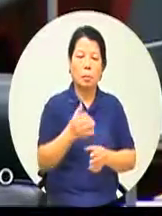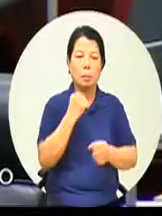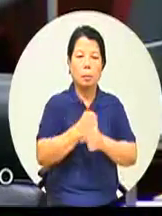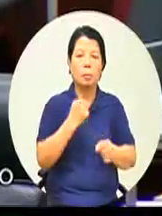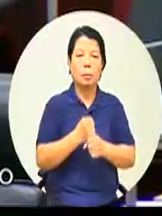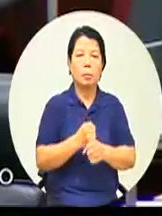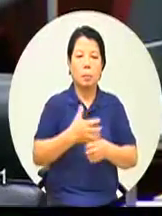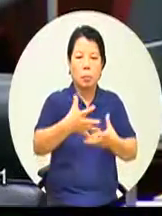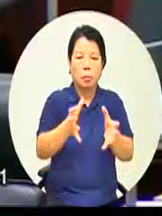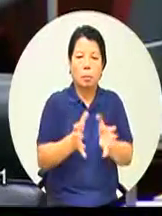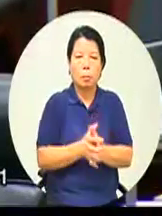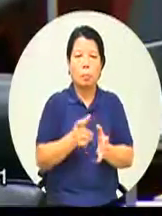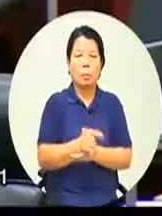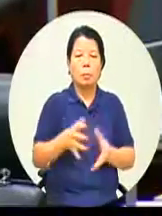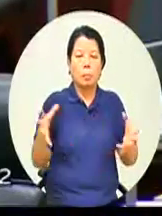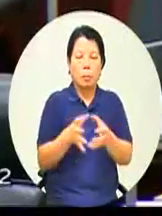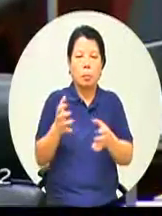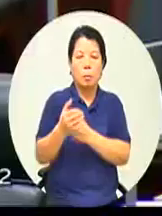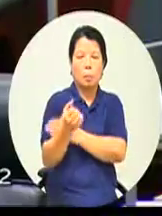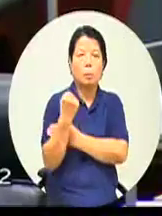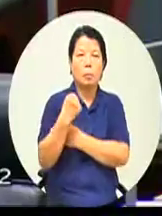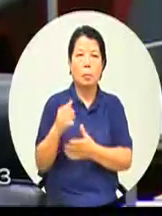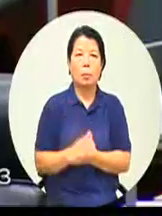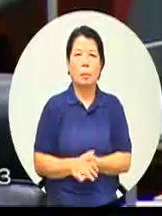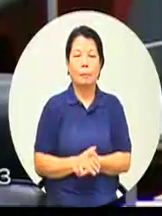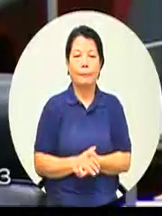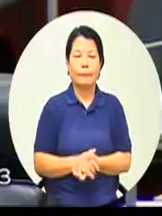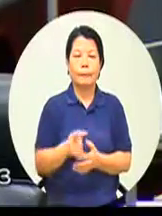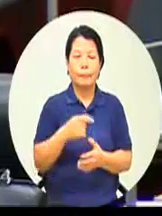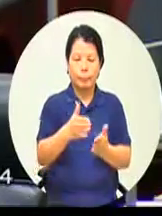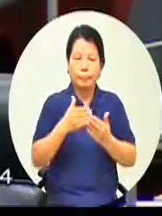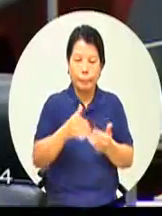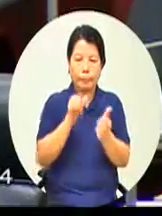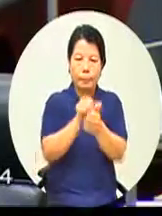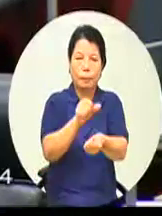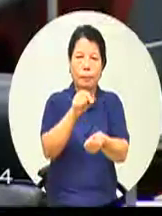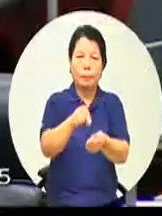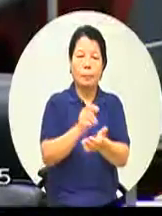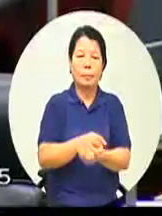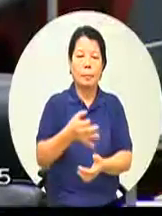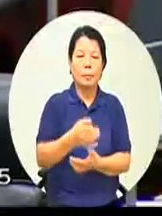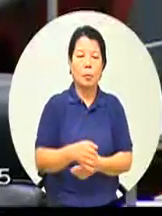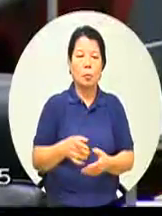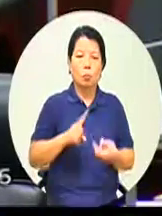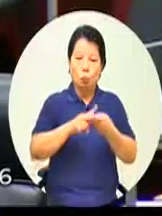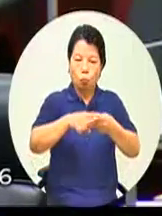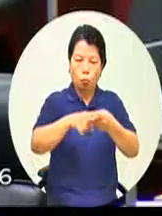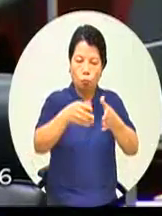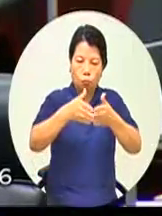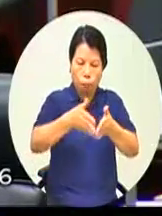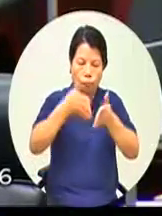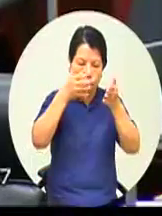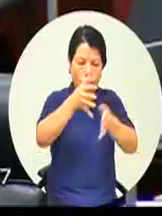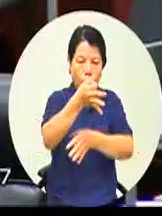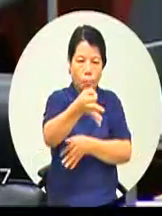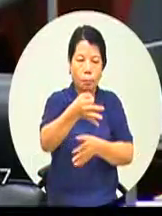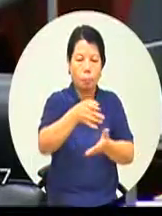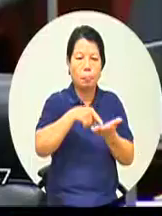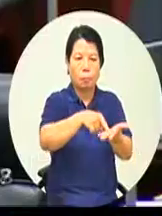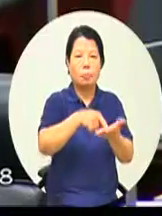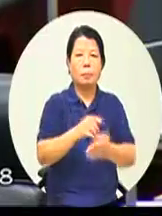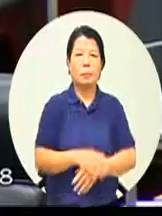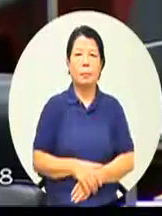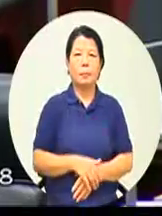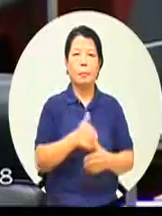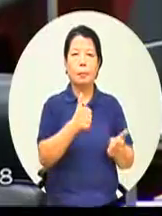队大家一同努力来有所突破，最主要是经费上嘛，经费的争取嘛，好唔好？ 好，